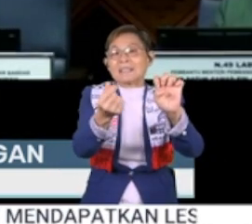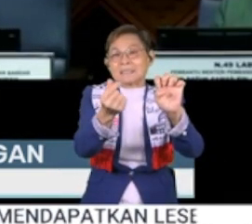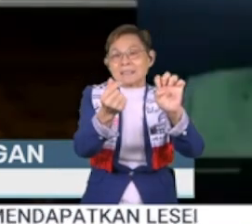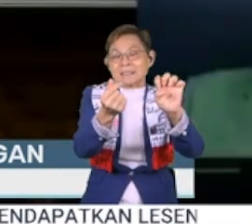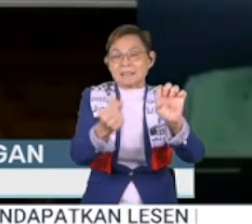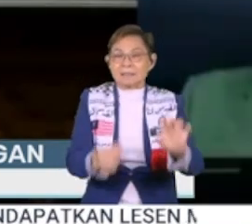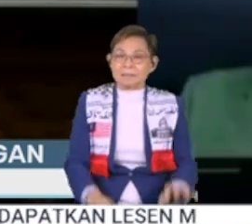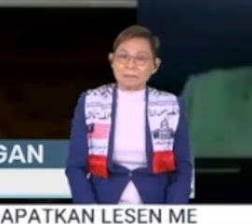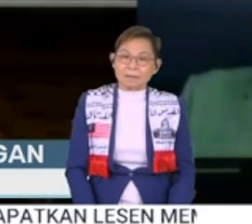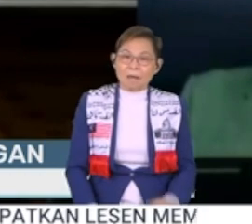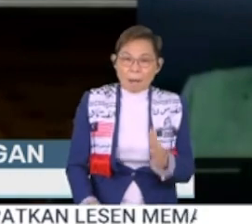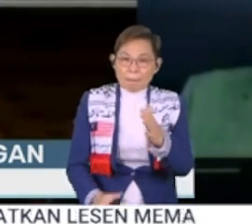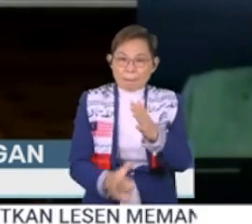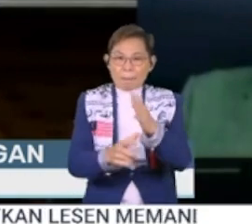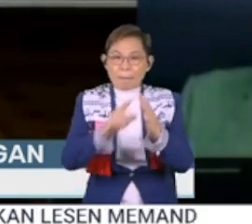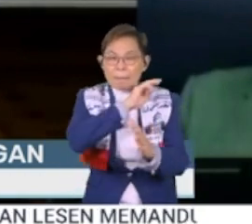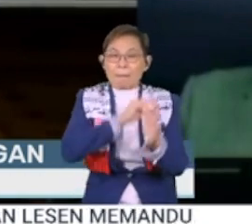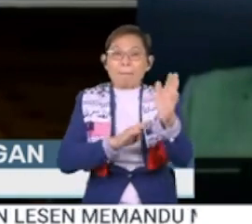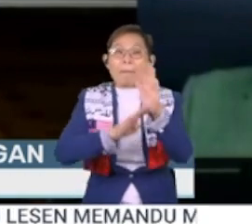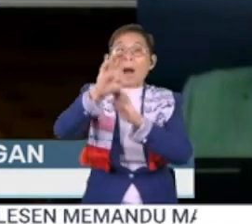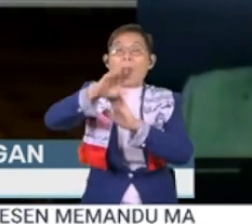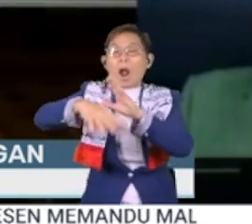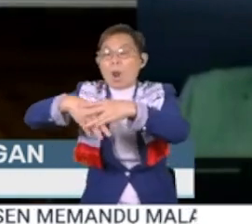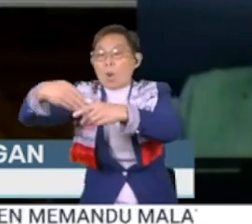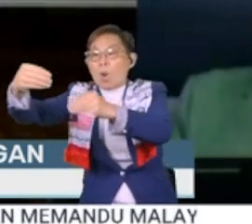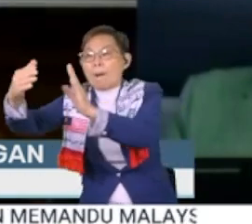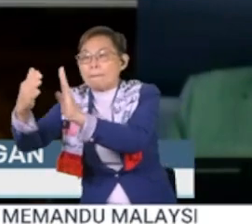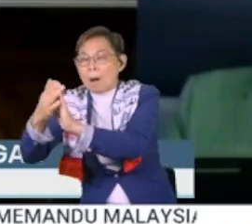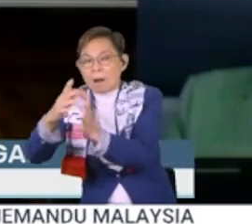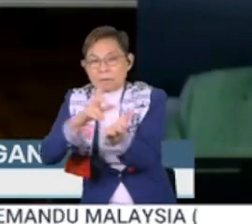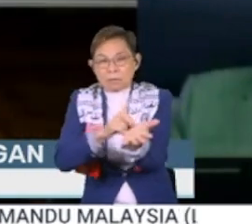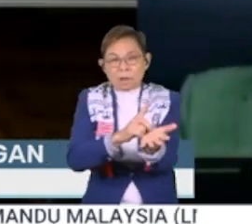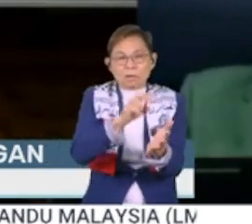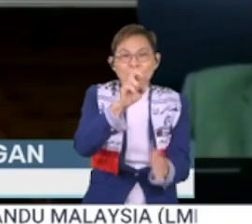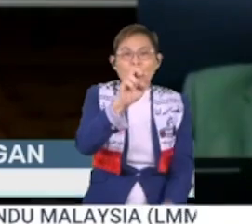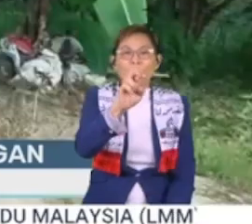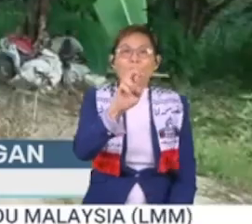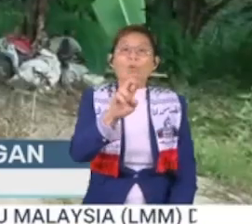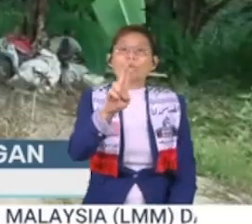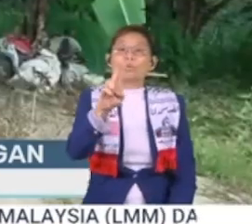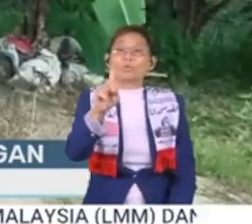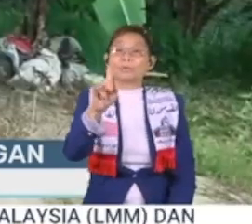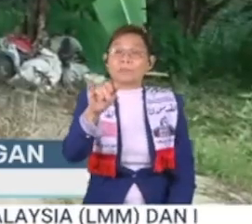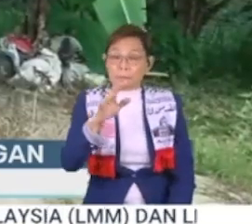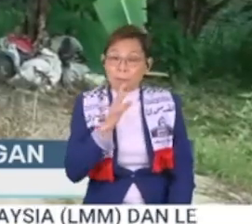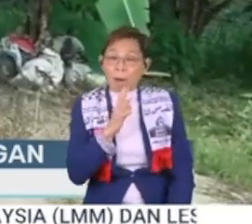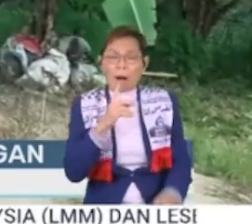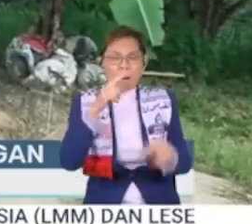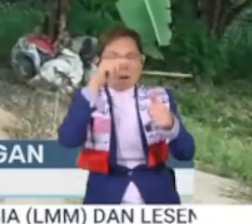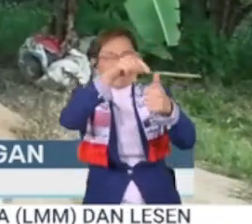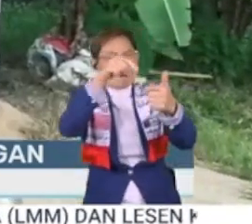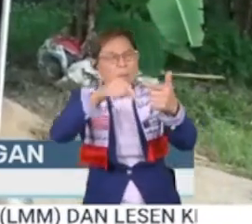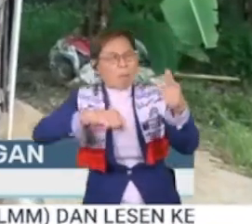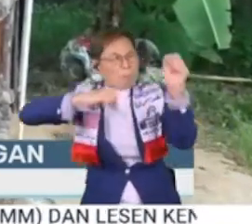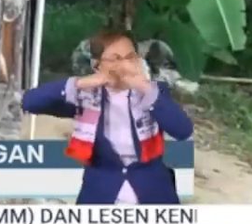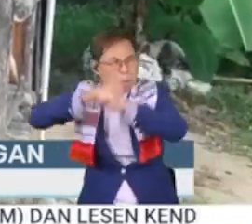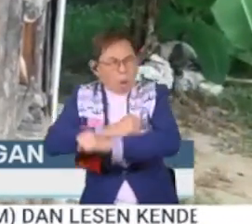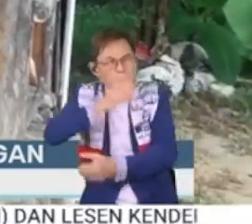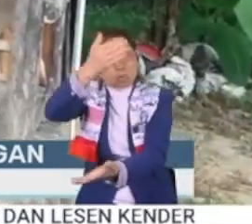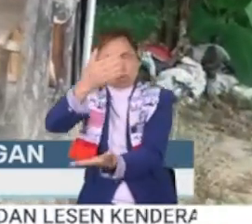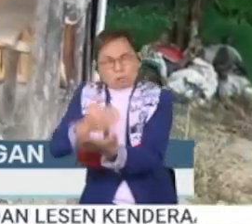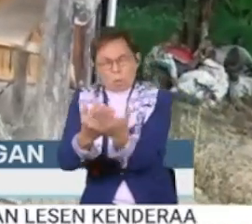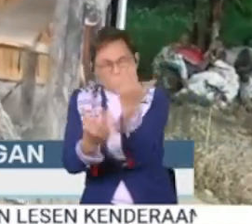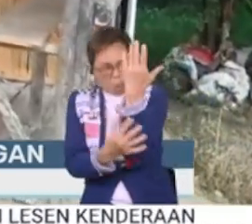ikasi pembantu menteri pembangunan luar Bandar Datuk Seri Dr Rudi Awah berkata pelbagai cabaran dalam menoktahkan